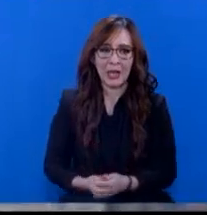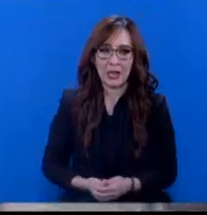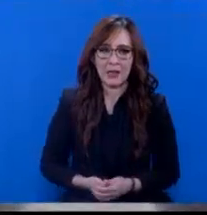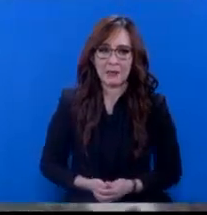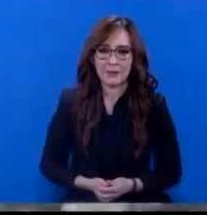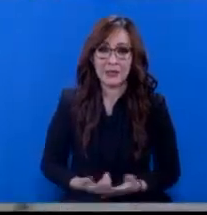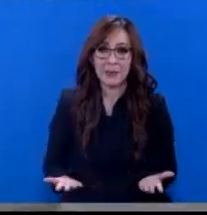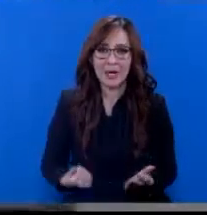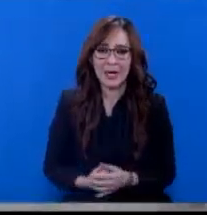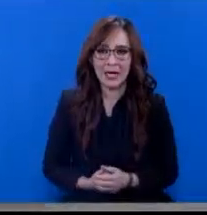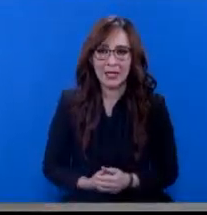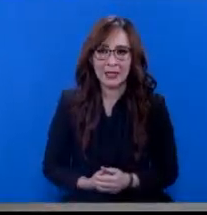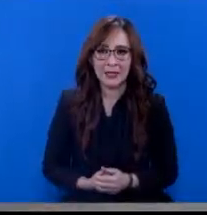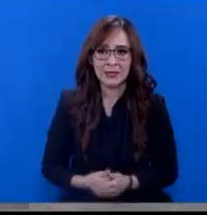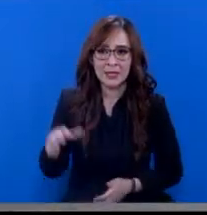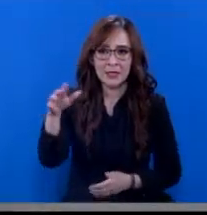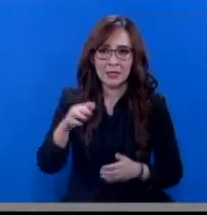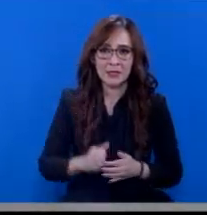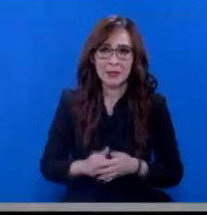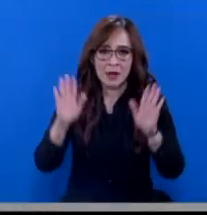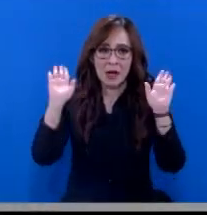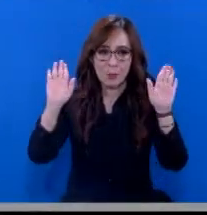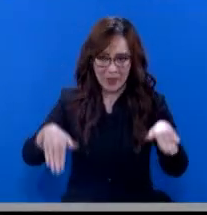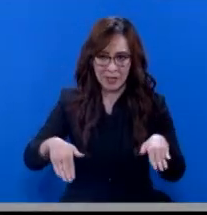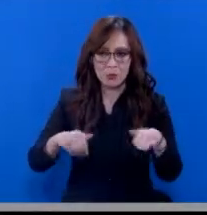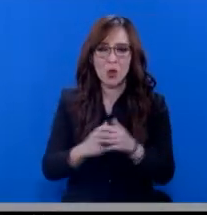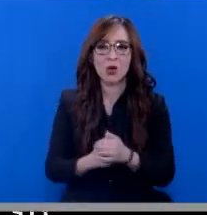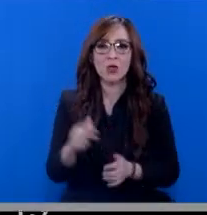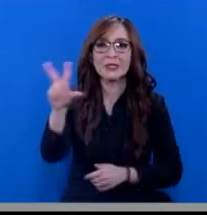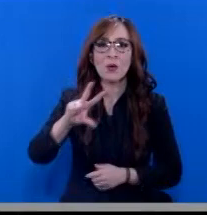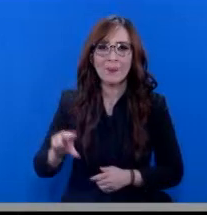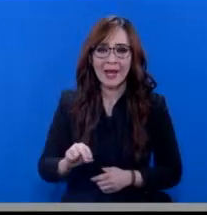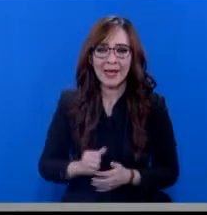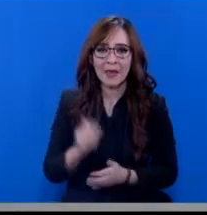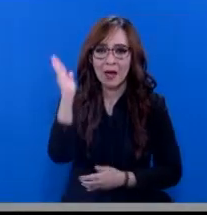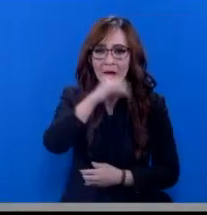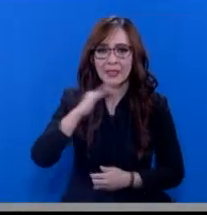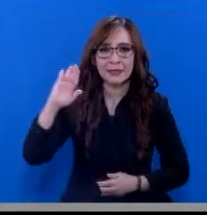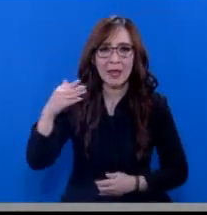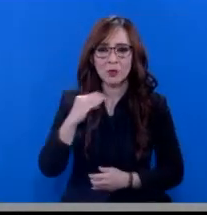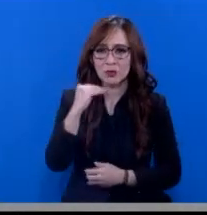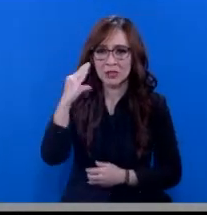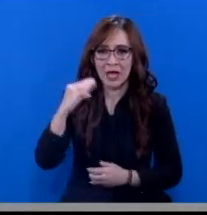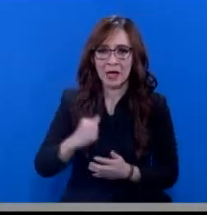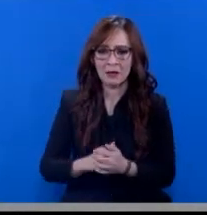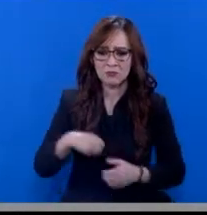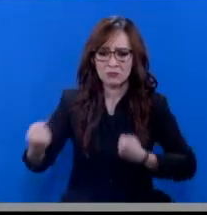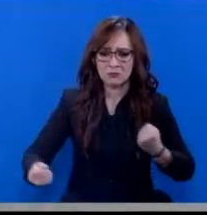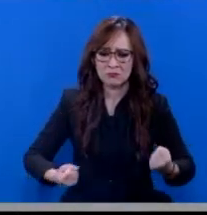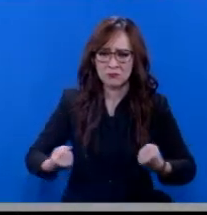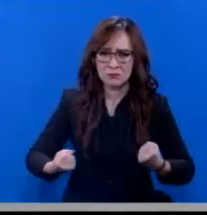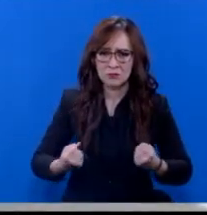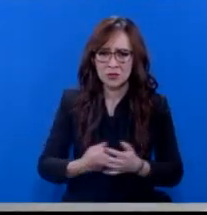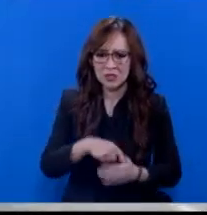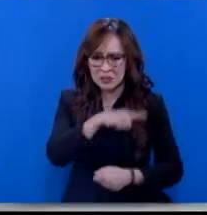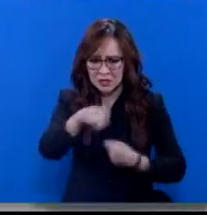Pakansari, Kecamatan Cibinong, Kabupaten Bogor, Jawa Barat pada Sabtu siang. Warga sekitar dan pengendara yang sedang melintas panik